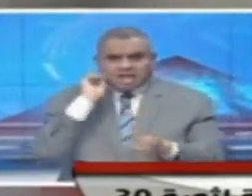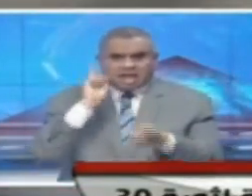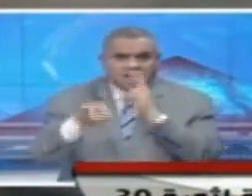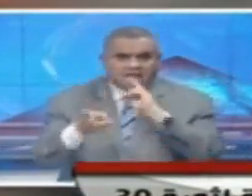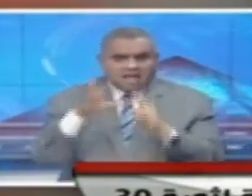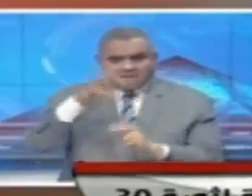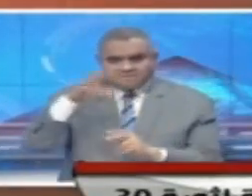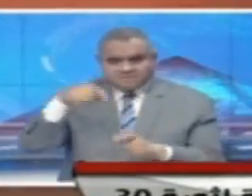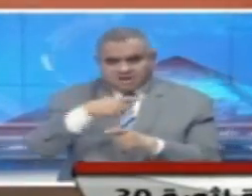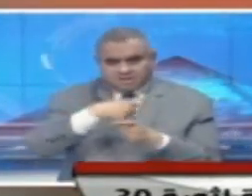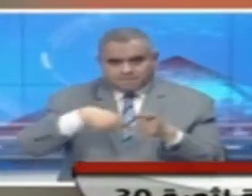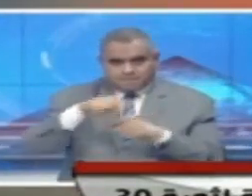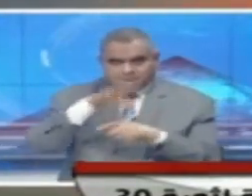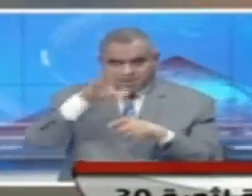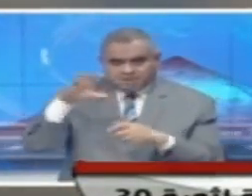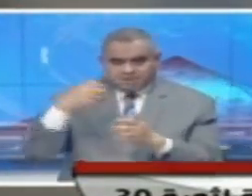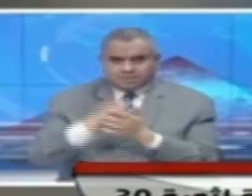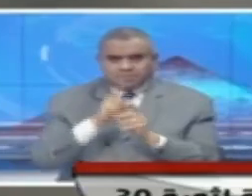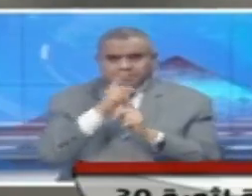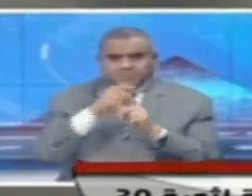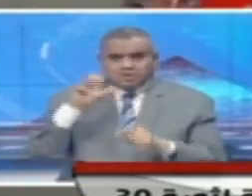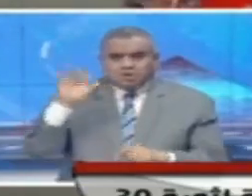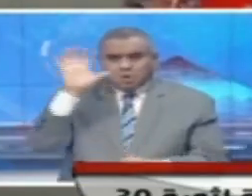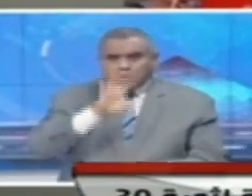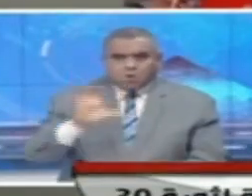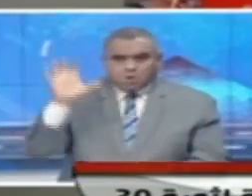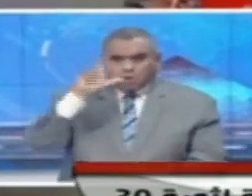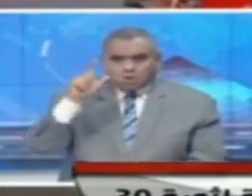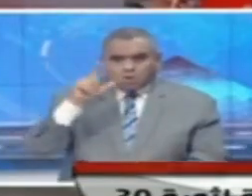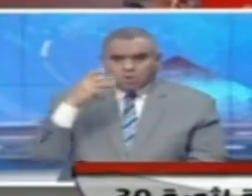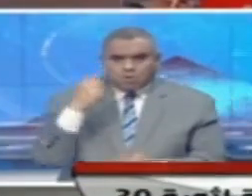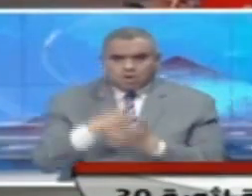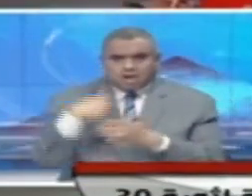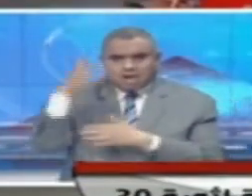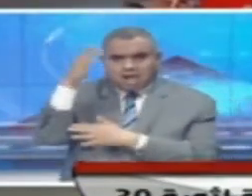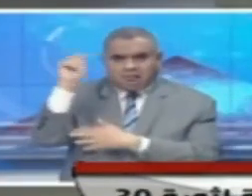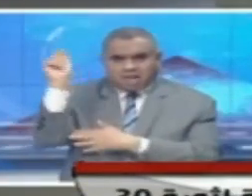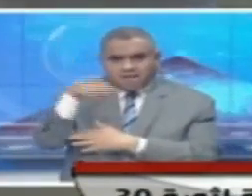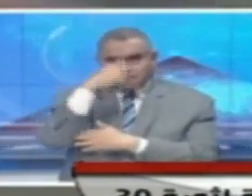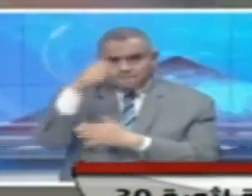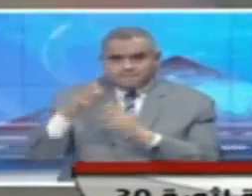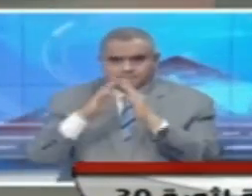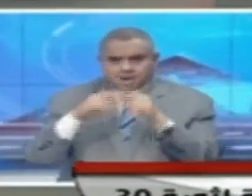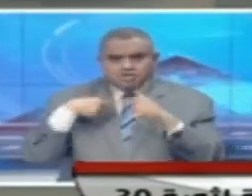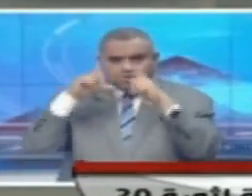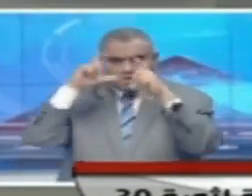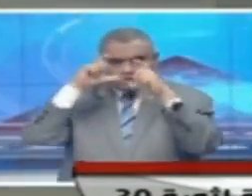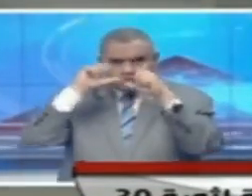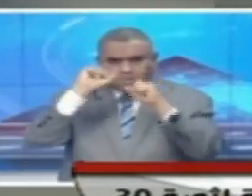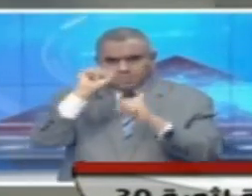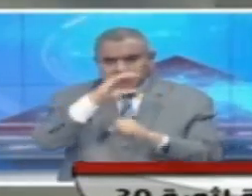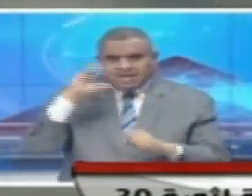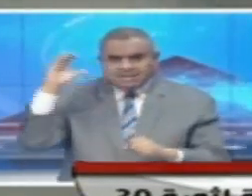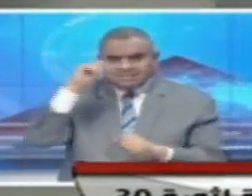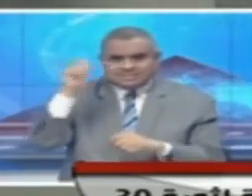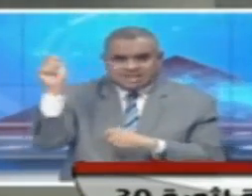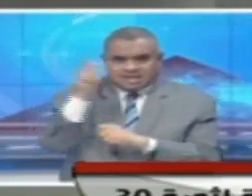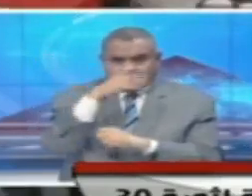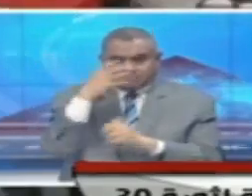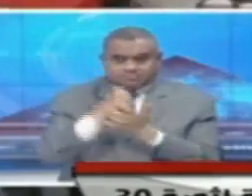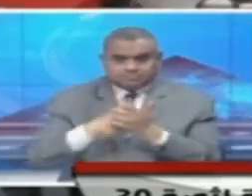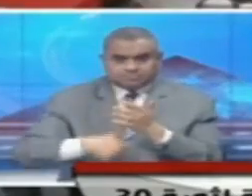أشهر الميادين في عدد من العواصم الأوروبية، رافعين أعلام مصر وصور الرئيس عبد الفتاح السيسي، مؤكدين على